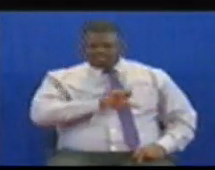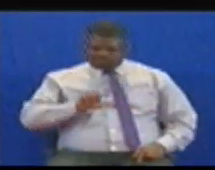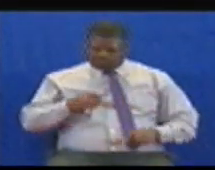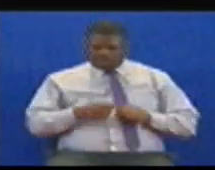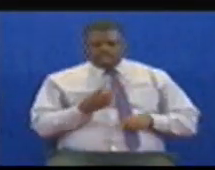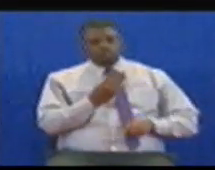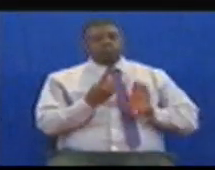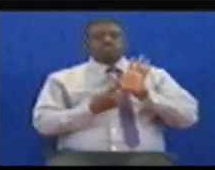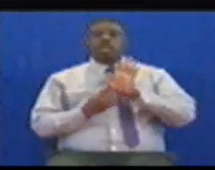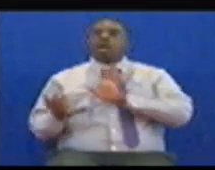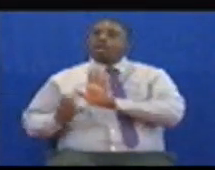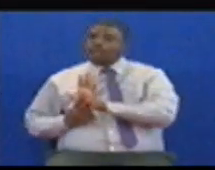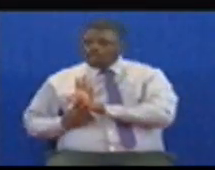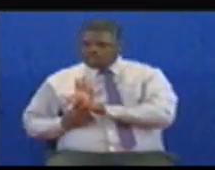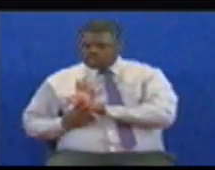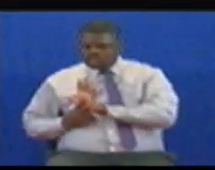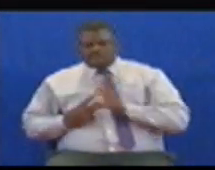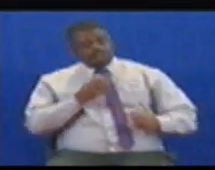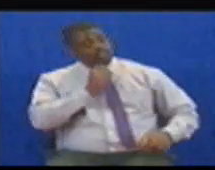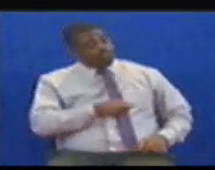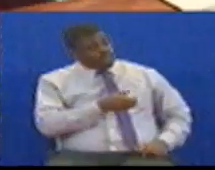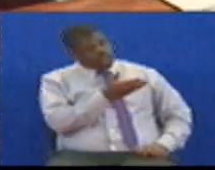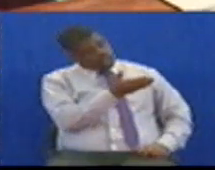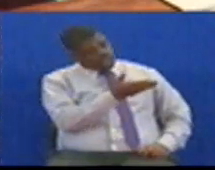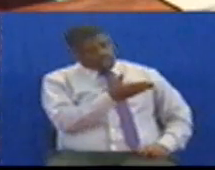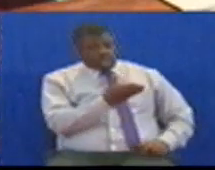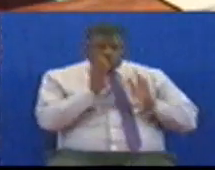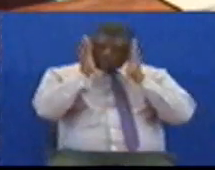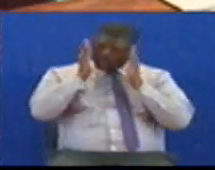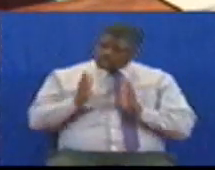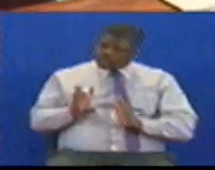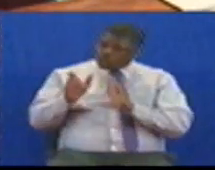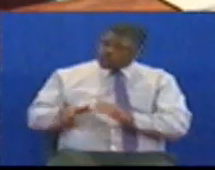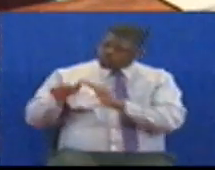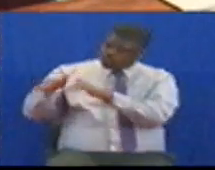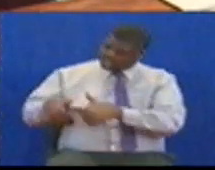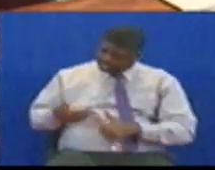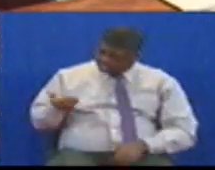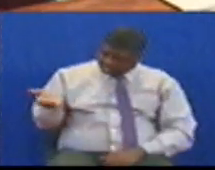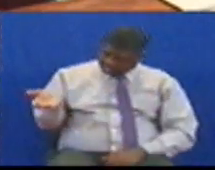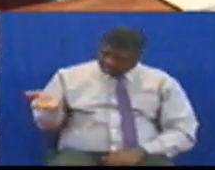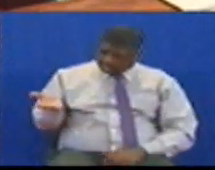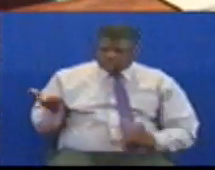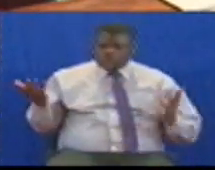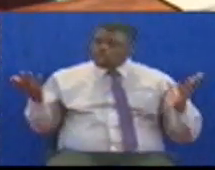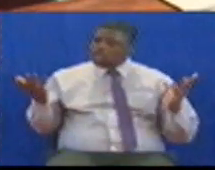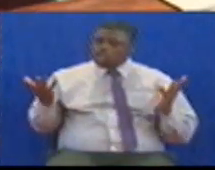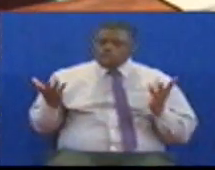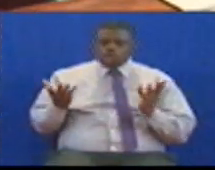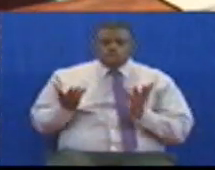4,564,368. Mheshimiwa Spika na waheshimiwa wabunge wenzangu, jumla kuu ya